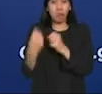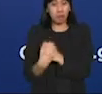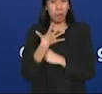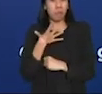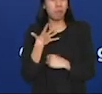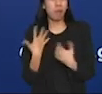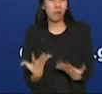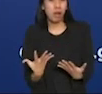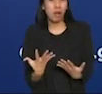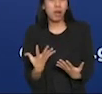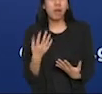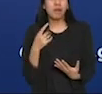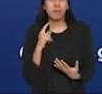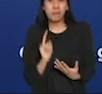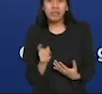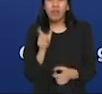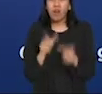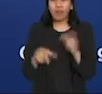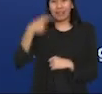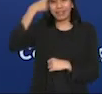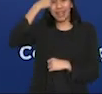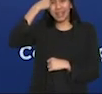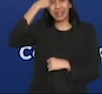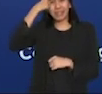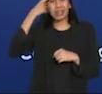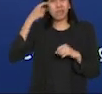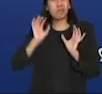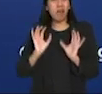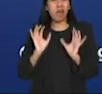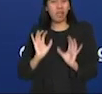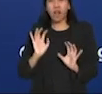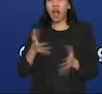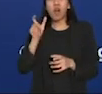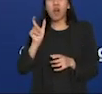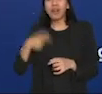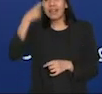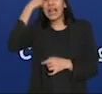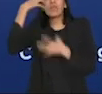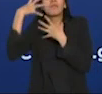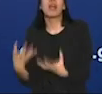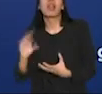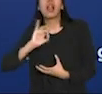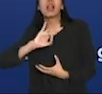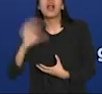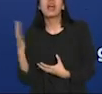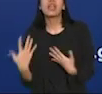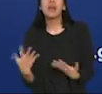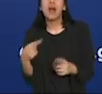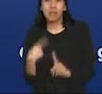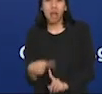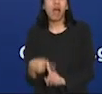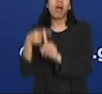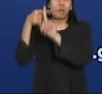bahwa yang akan jatuh dalam kondisi sakit bahkan sakit yang berat membutuhkan layanan rumah sakit akan semakin banyak dan